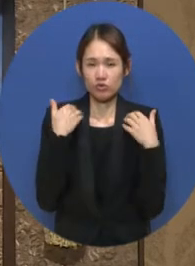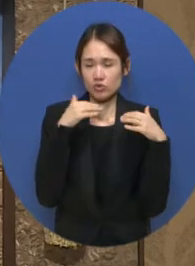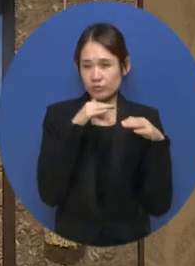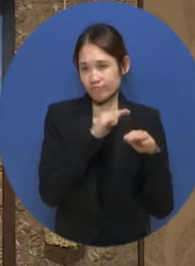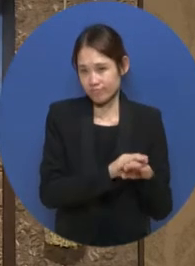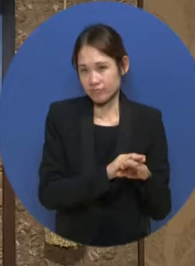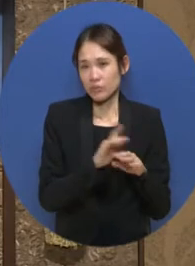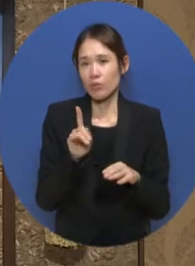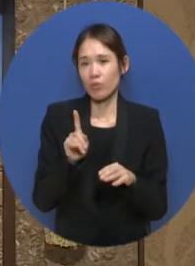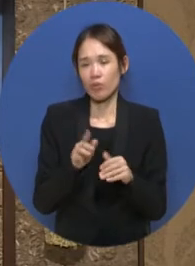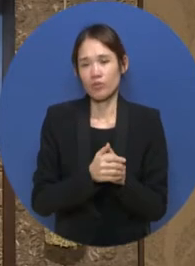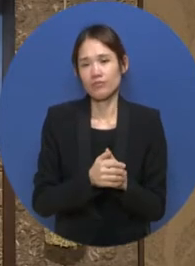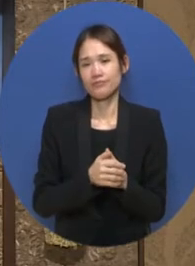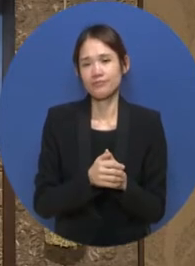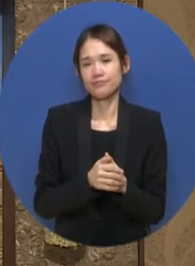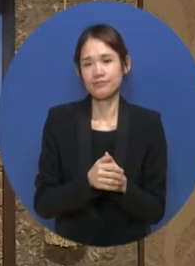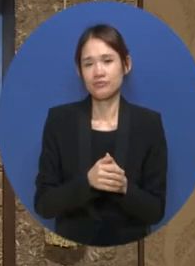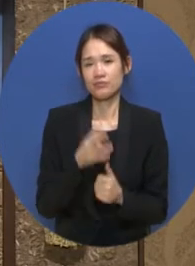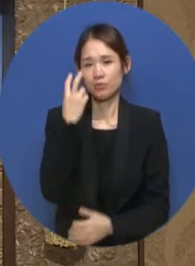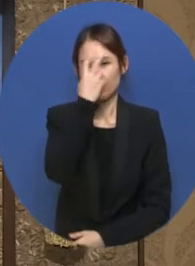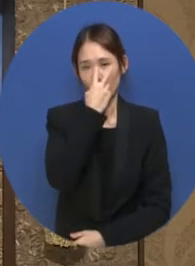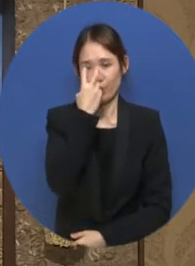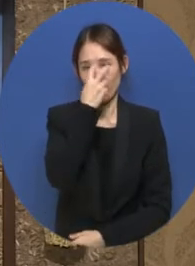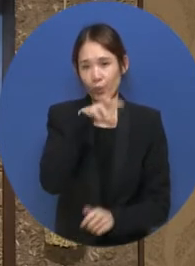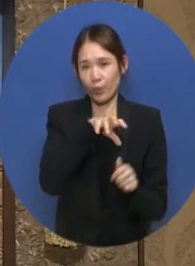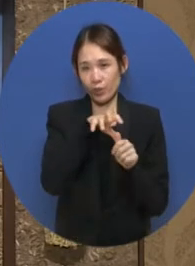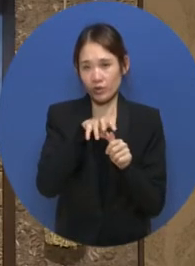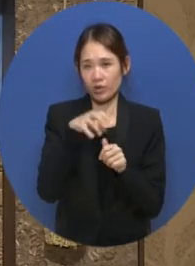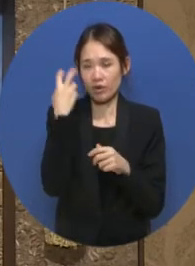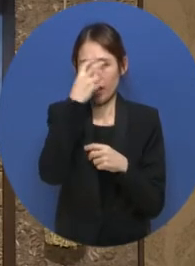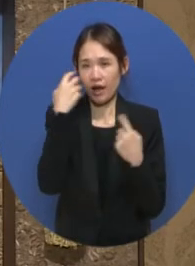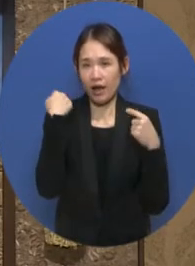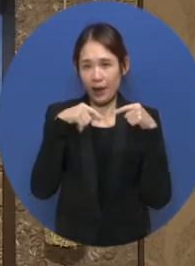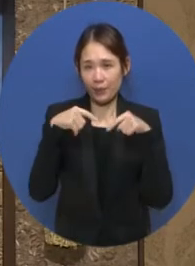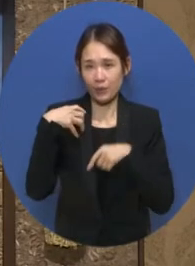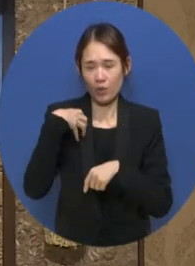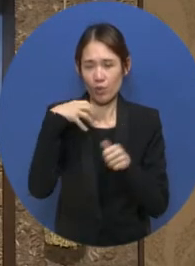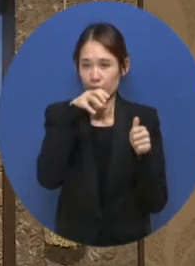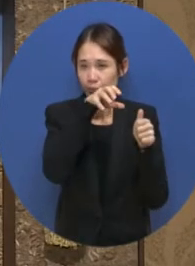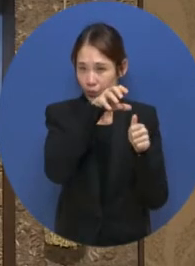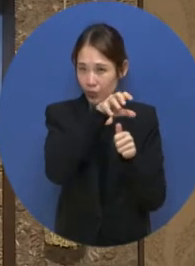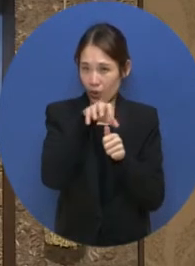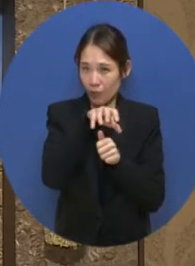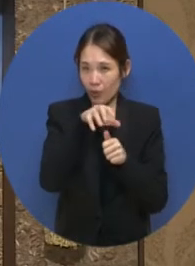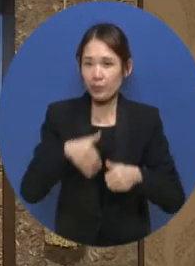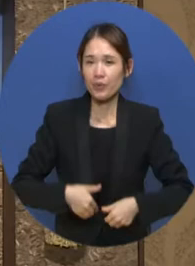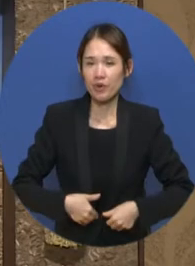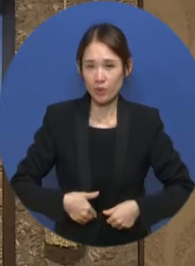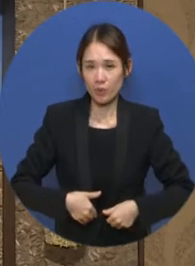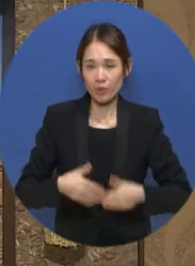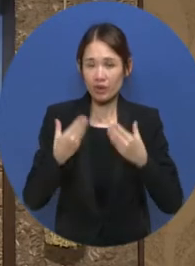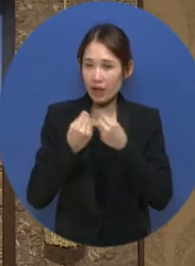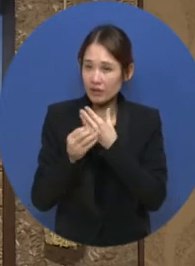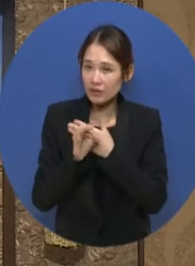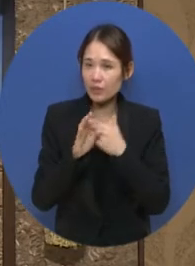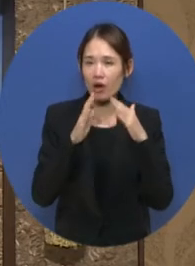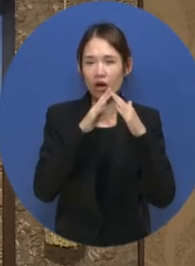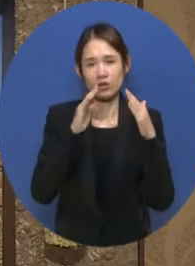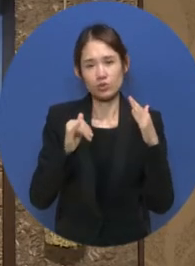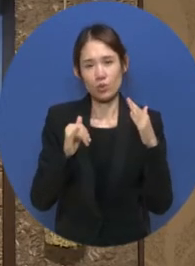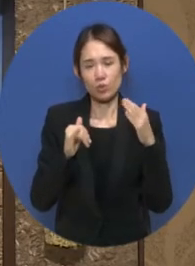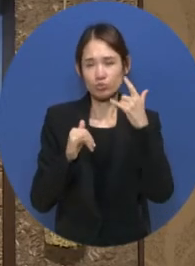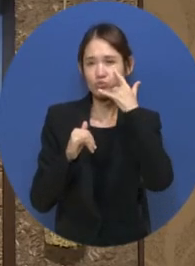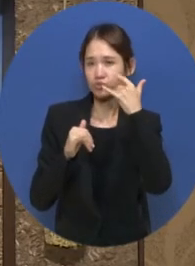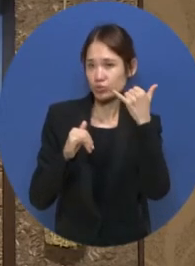경우에는 이제 이 보고 라든지 또 감독의 의무가 있는 사람들이 있습니다 마 가져오기 경우에는 이제 부모가 될